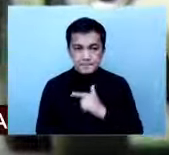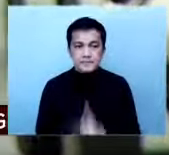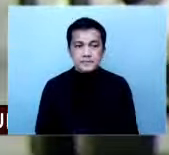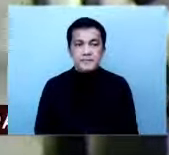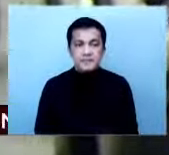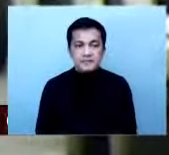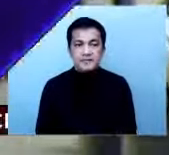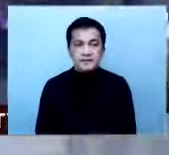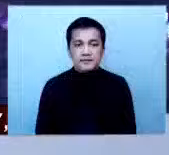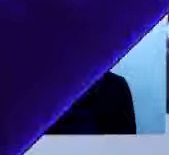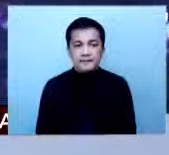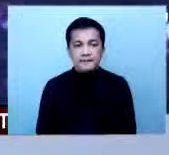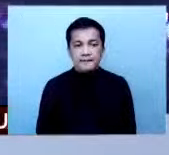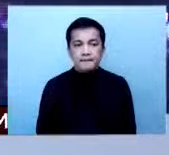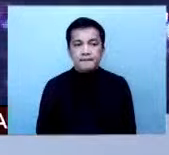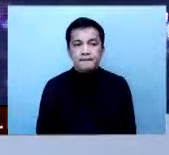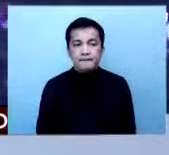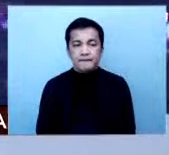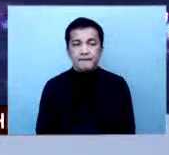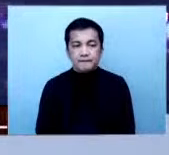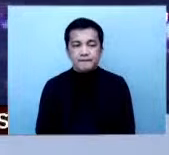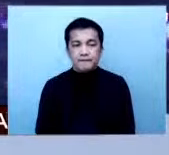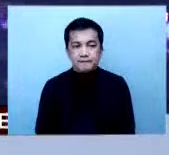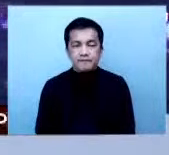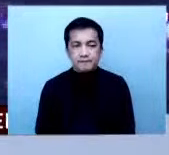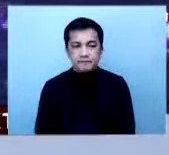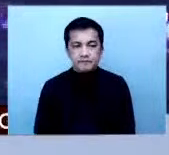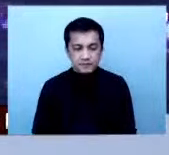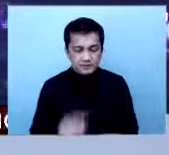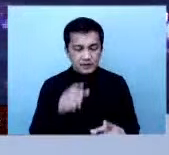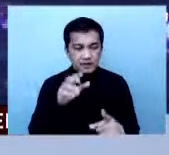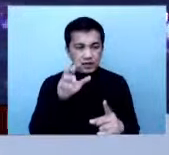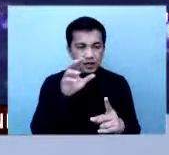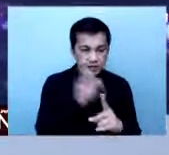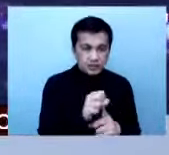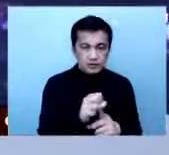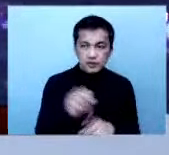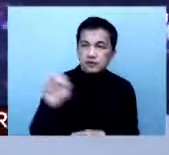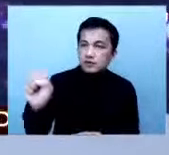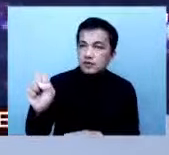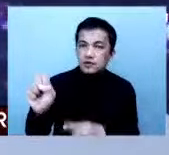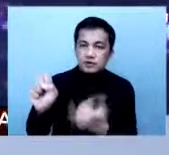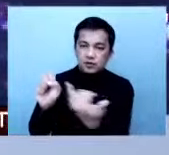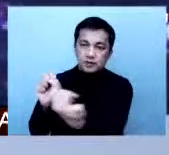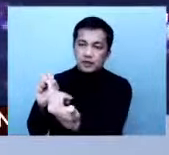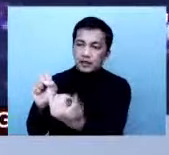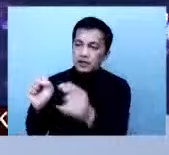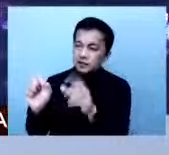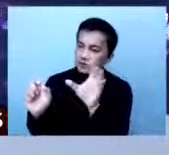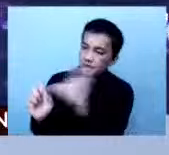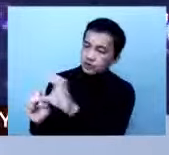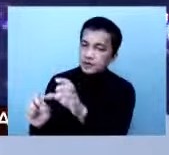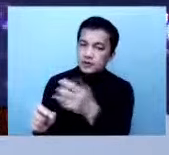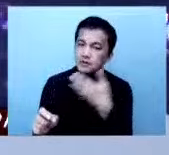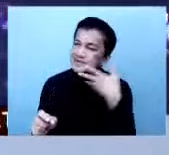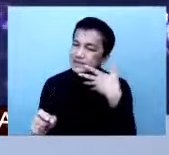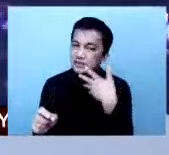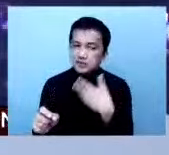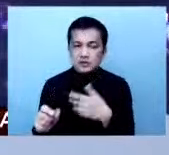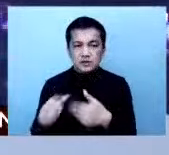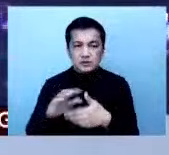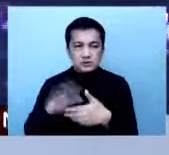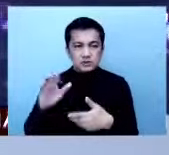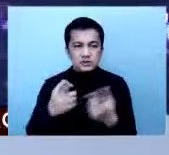niya news 5 dinakma ibinalandra sa camera at pinilit pang ngumiti Ganyan ang ginawa ng ilang vlogger sa dalawang